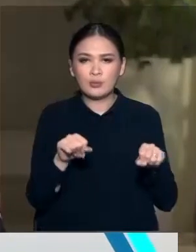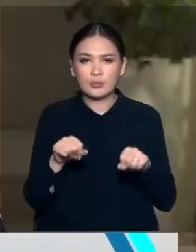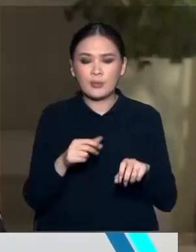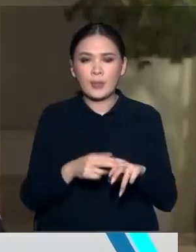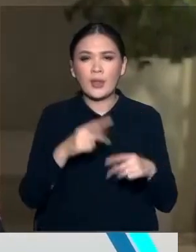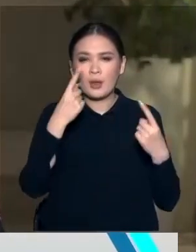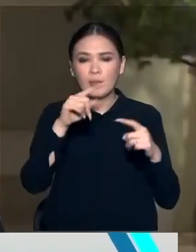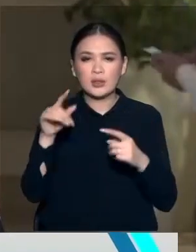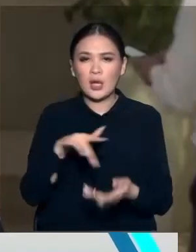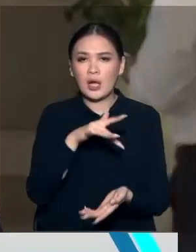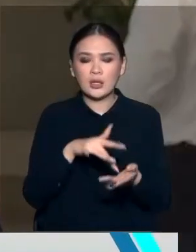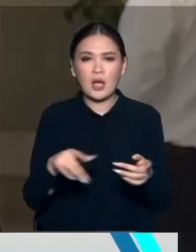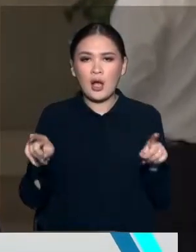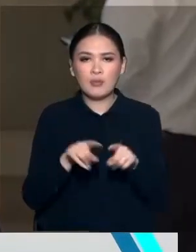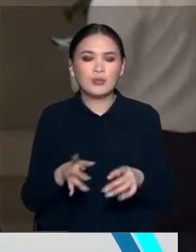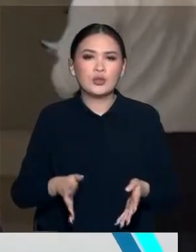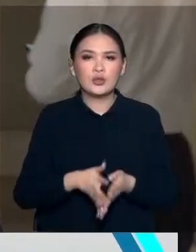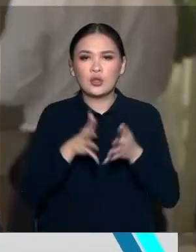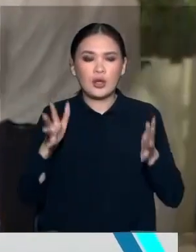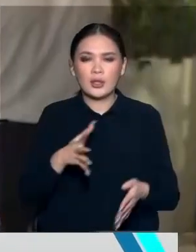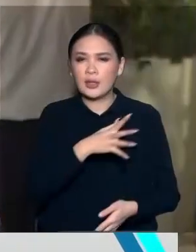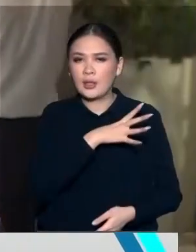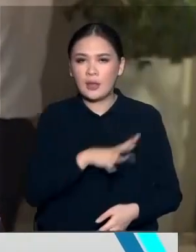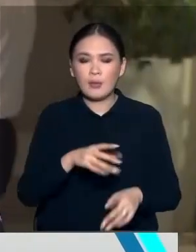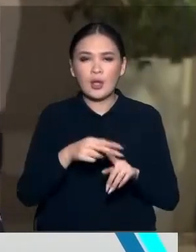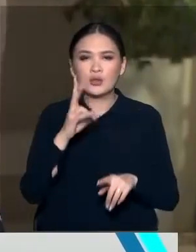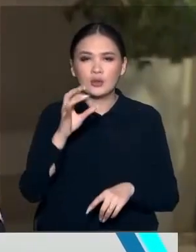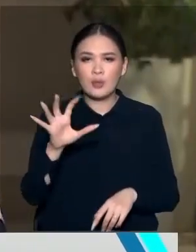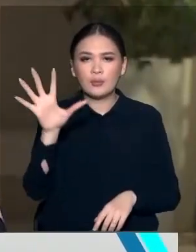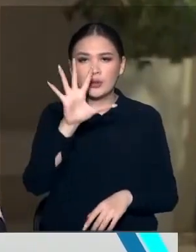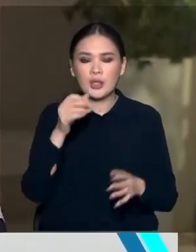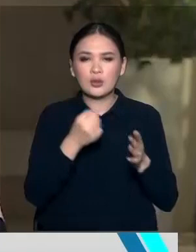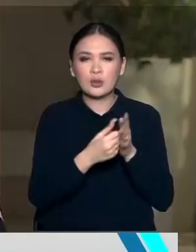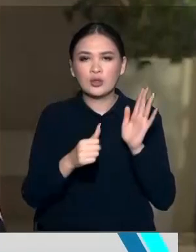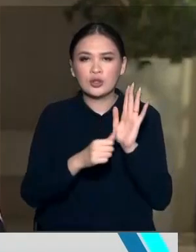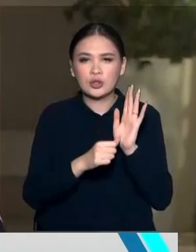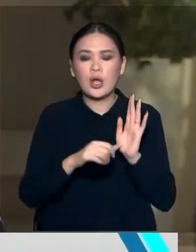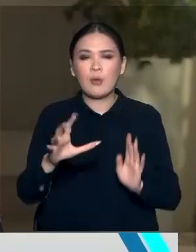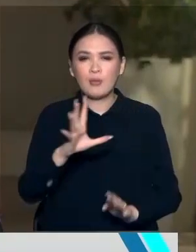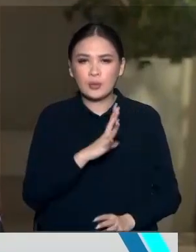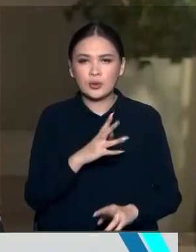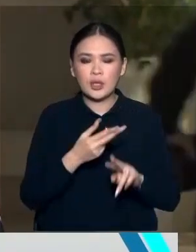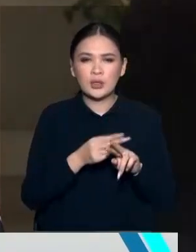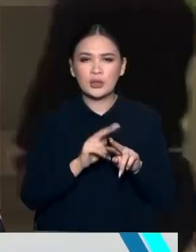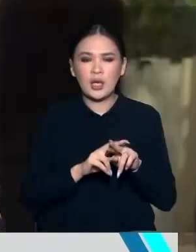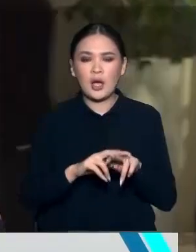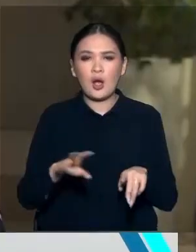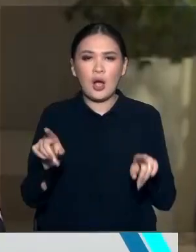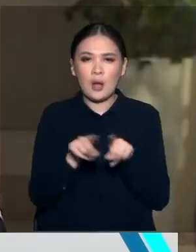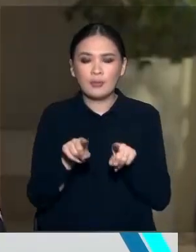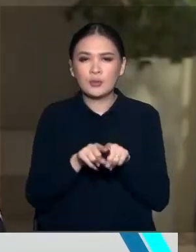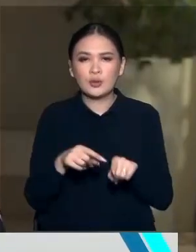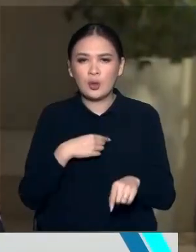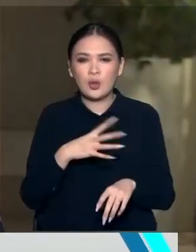басқа қалалардағыдай үлкен шкалада болған жоқ, бірақ бізде 5-тен 6-ға дейінгі шкалада болды. Бірақ соның өзінде біз